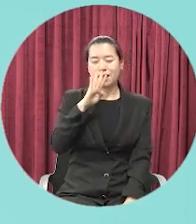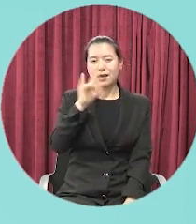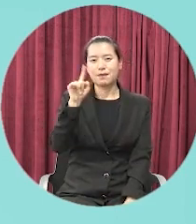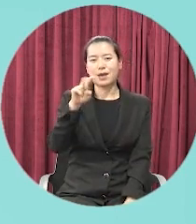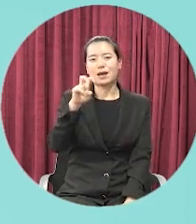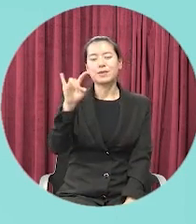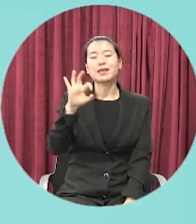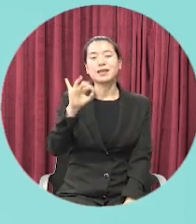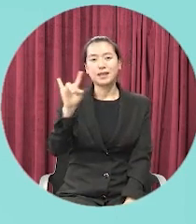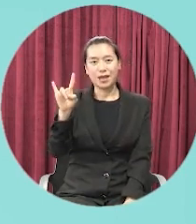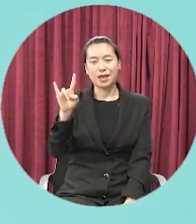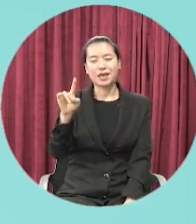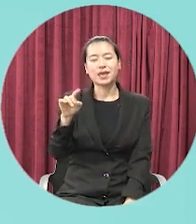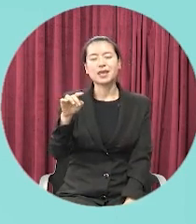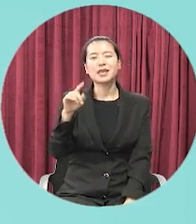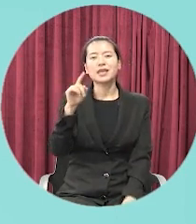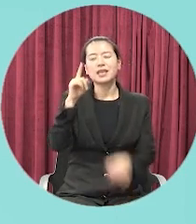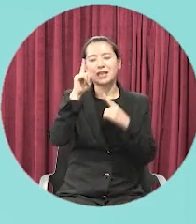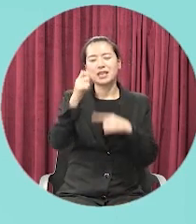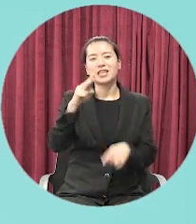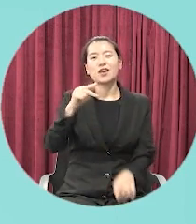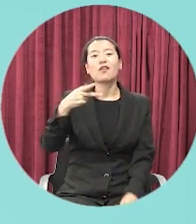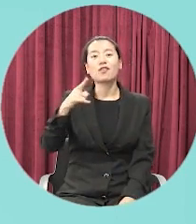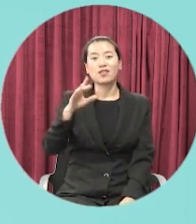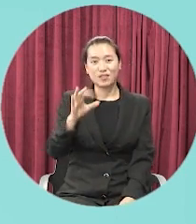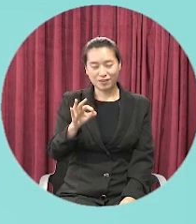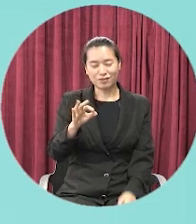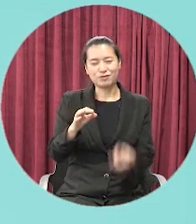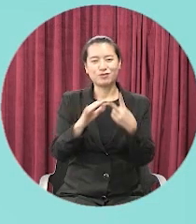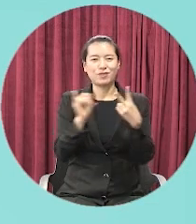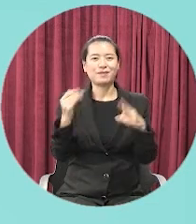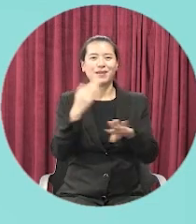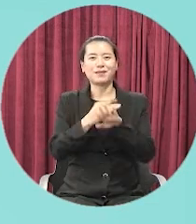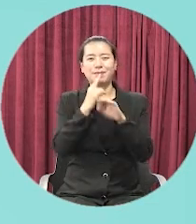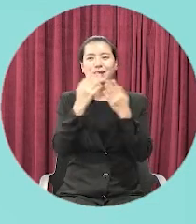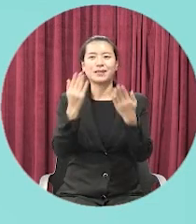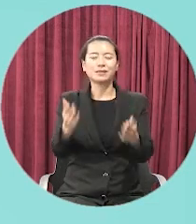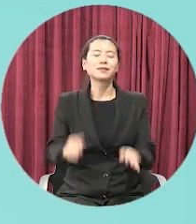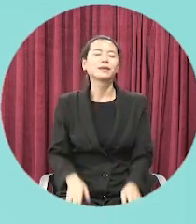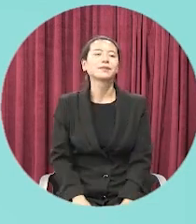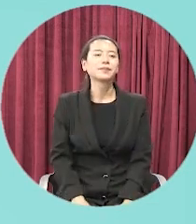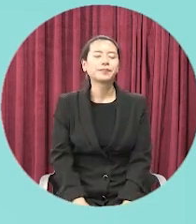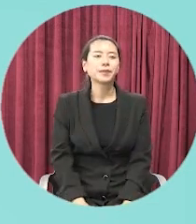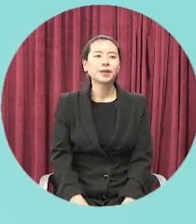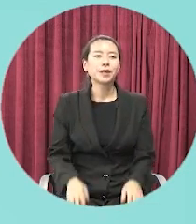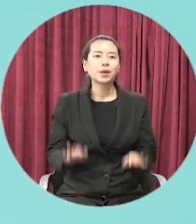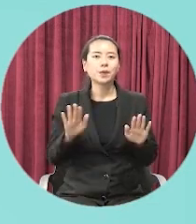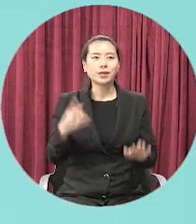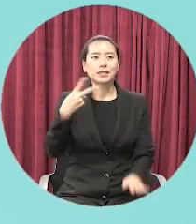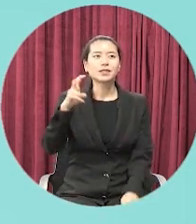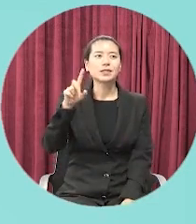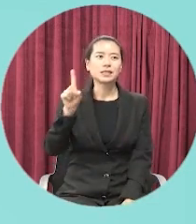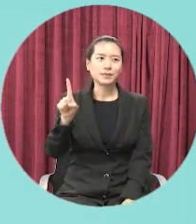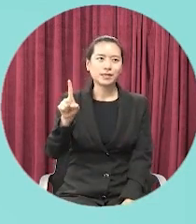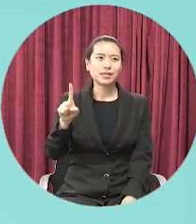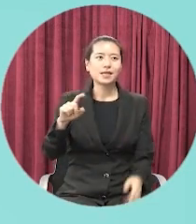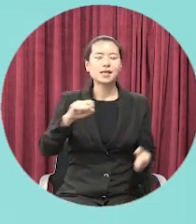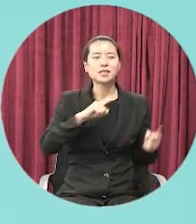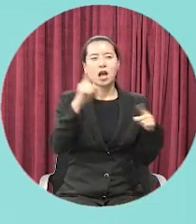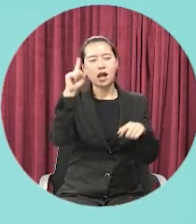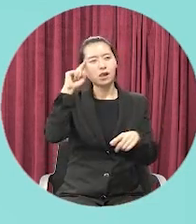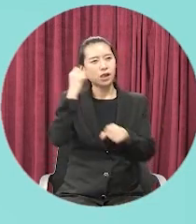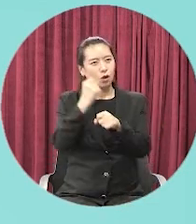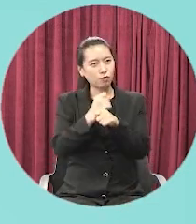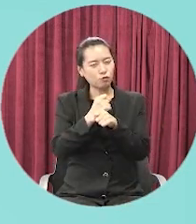통역사 이 헌정 통역사 두 분 에게도 감사드립니다 이것으로써 2021 제 10 연구 개발 심포지엄